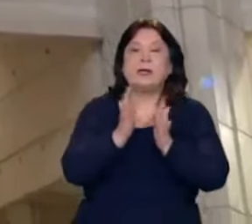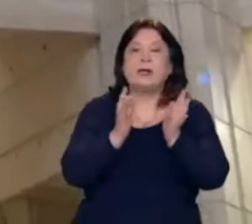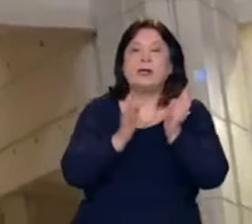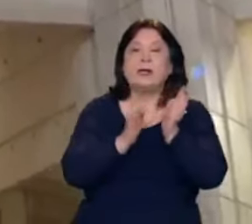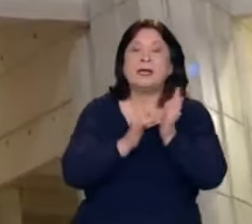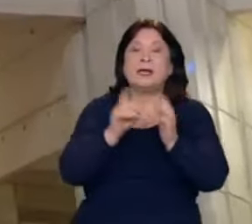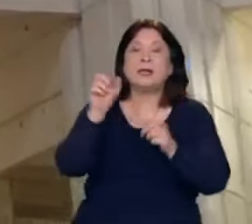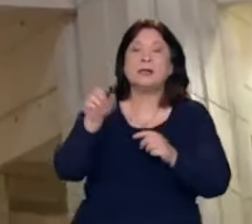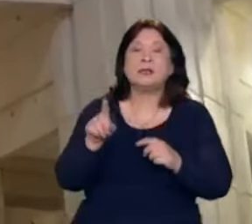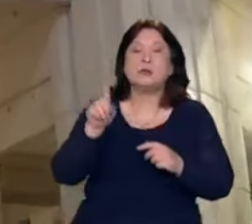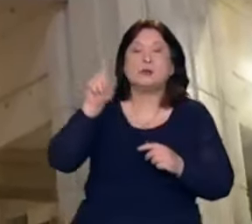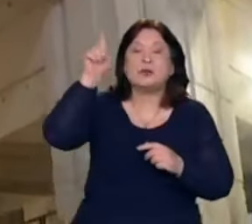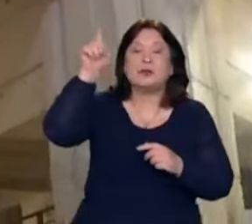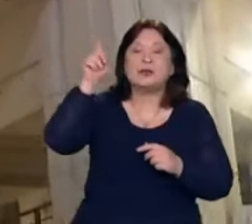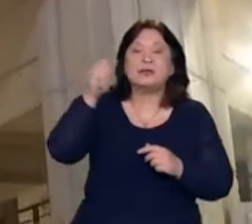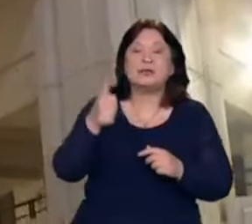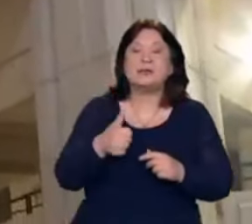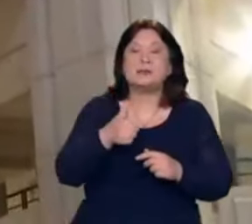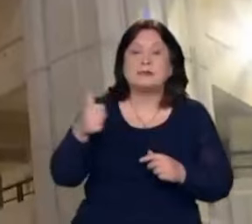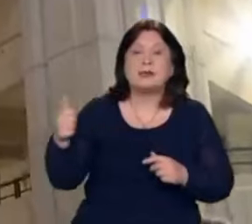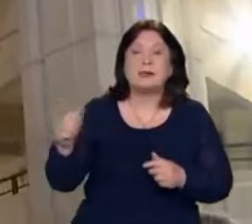jednorodzony Jezu